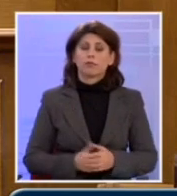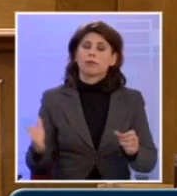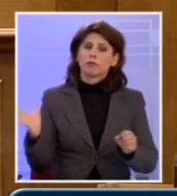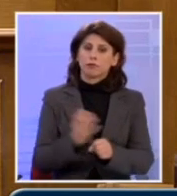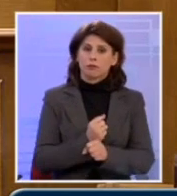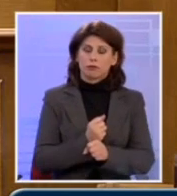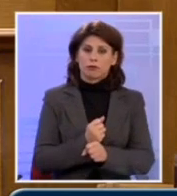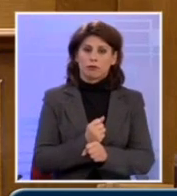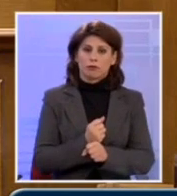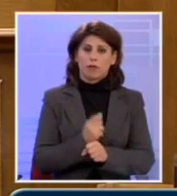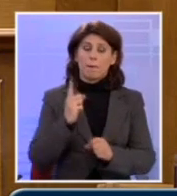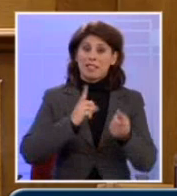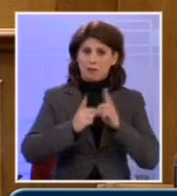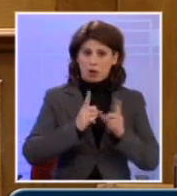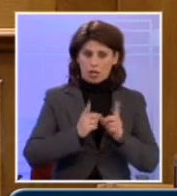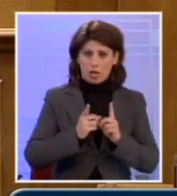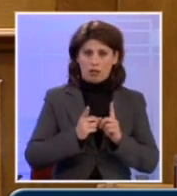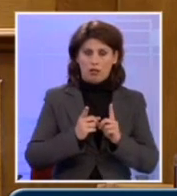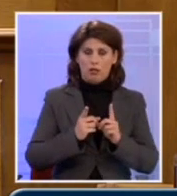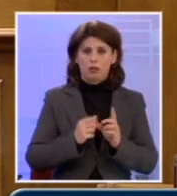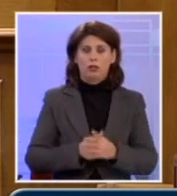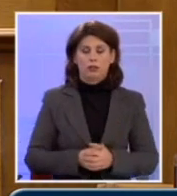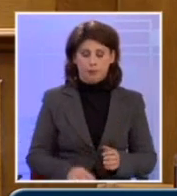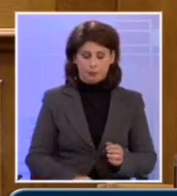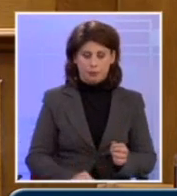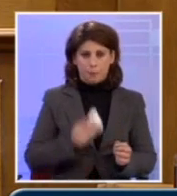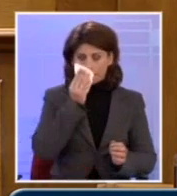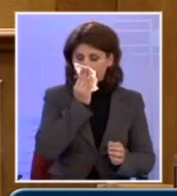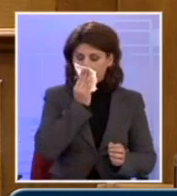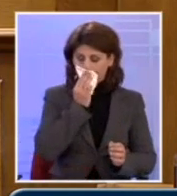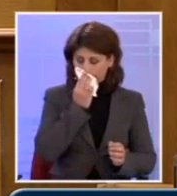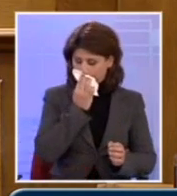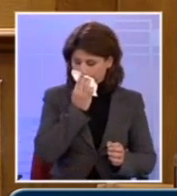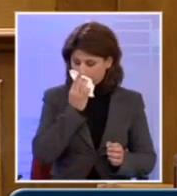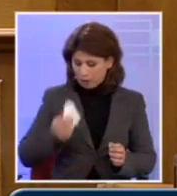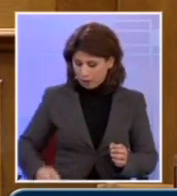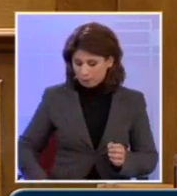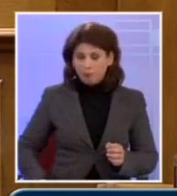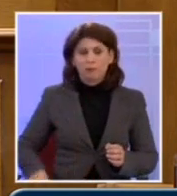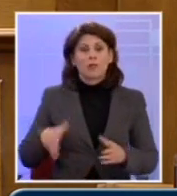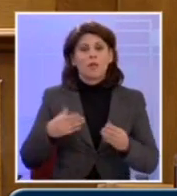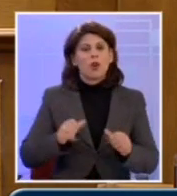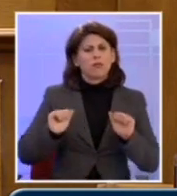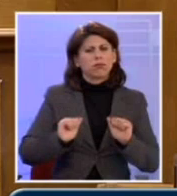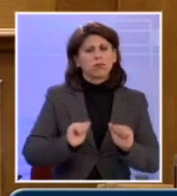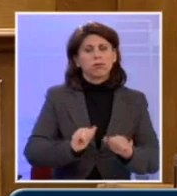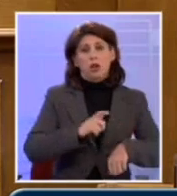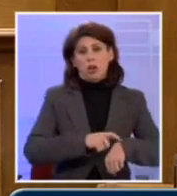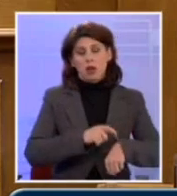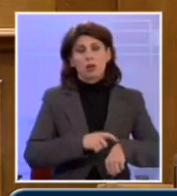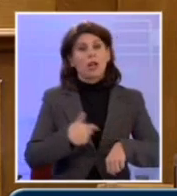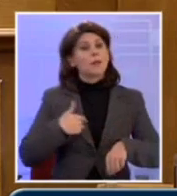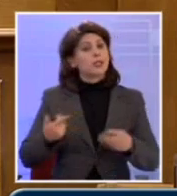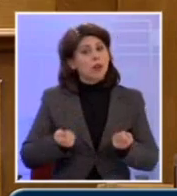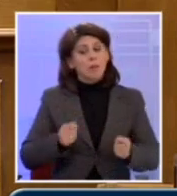πετύχαμε μια συμφωνία κάτω από τη γνωστή ασφιχτική πίεση του χρόνου. Και κάναμε έτσι